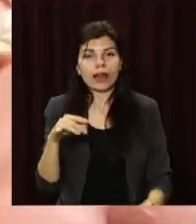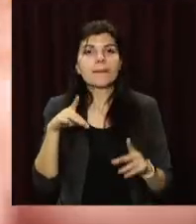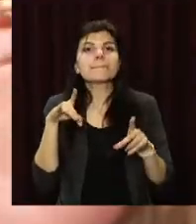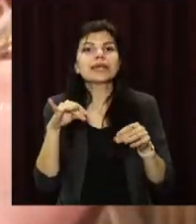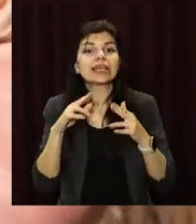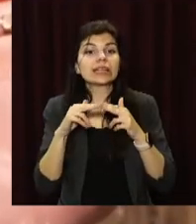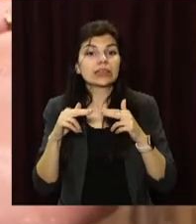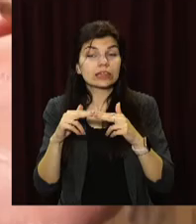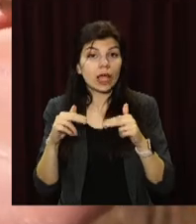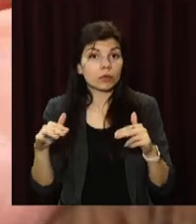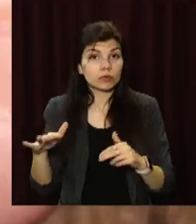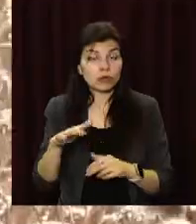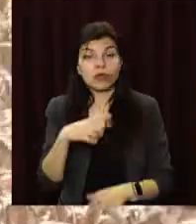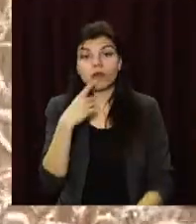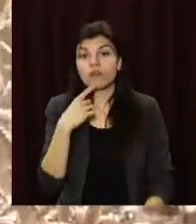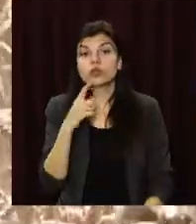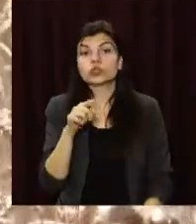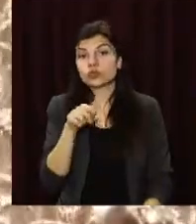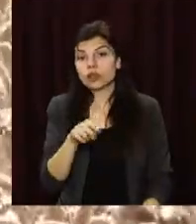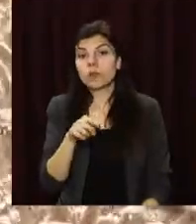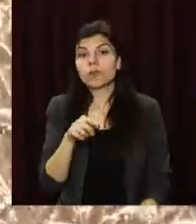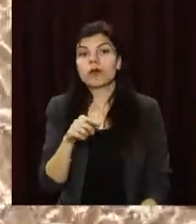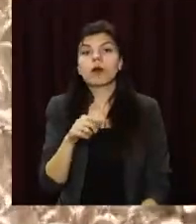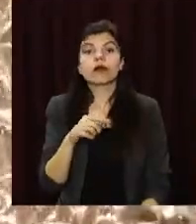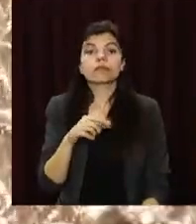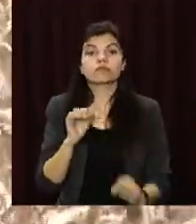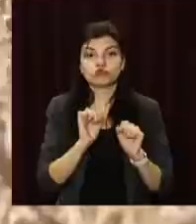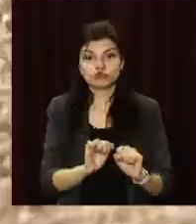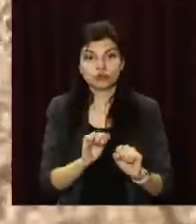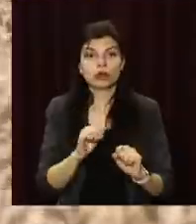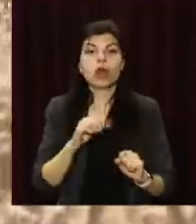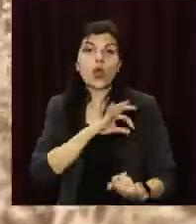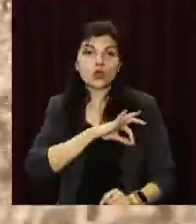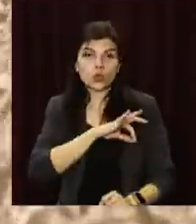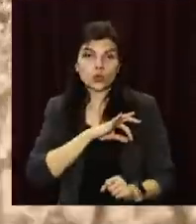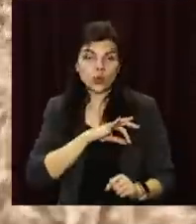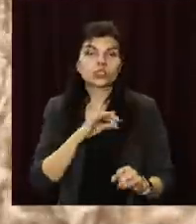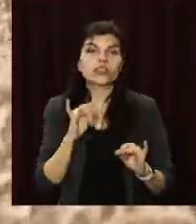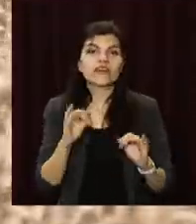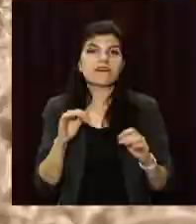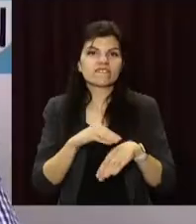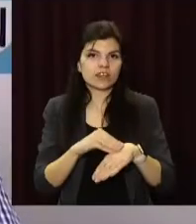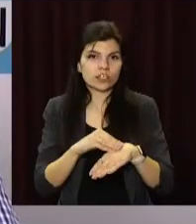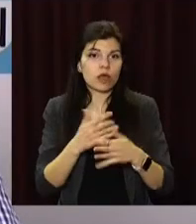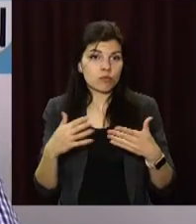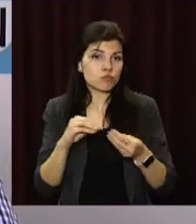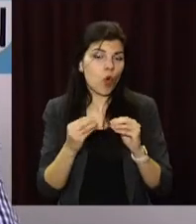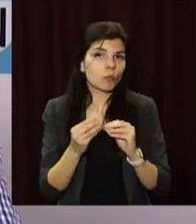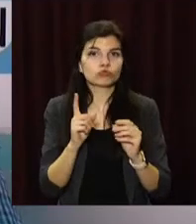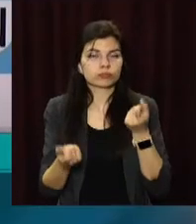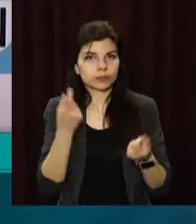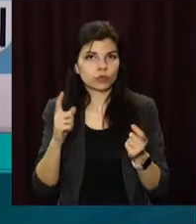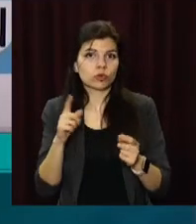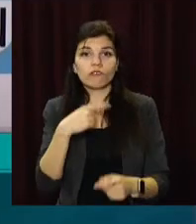У ній акцентують відсутність належного заслону фермерів – юридичного та фізичного. Нагальна проблема.